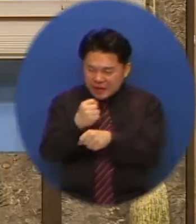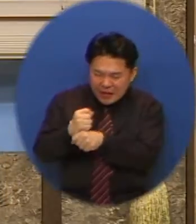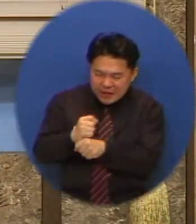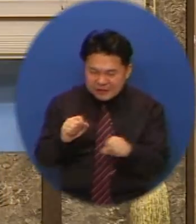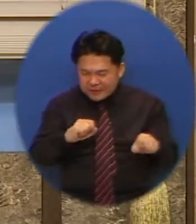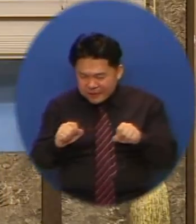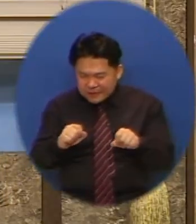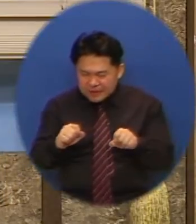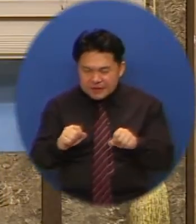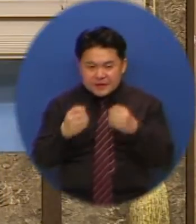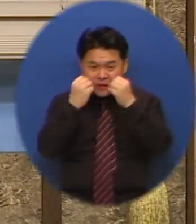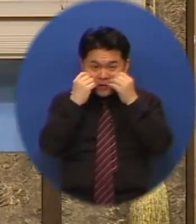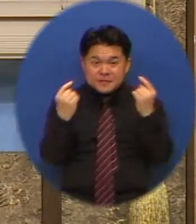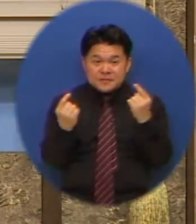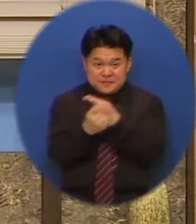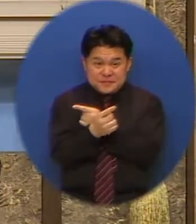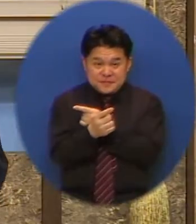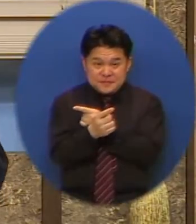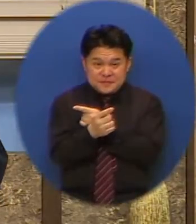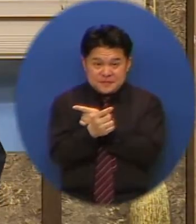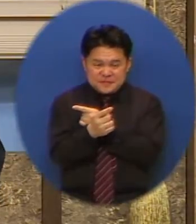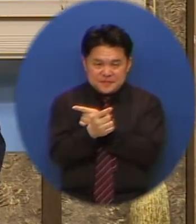만들어내는 그 혁신이 사회 혁신의